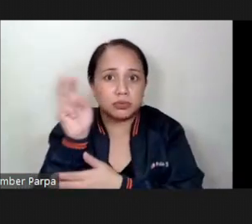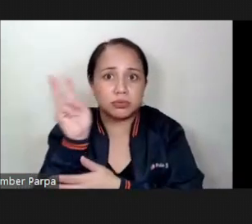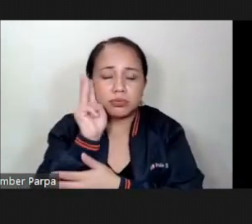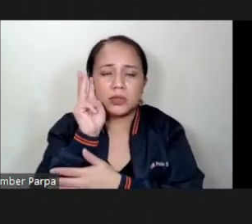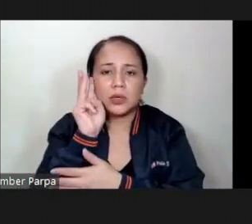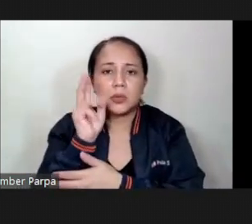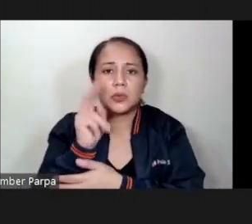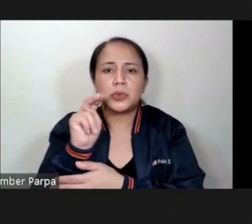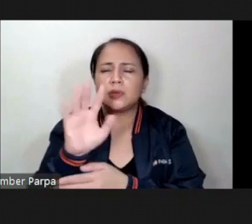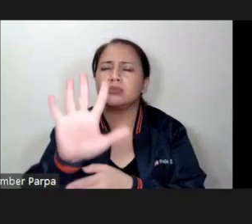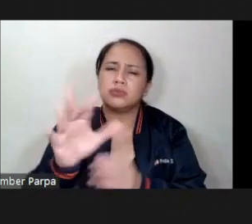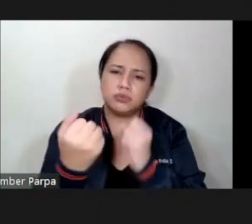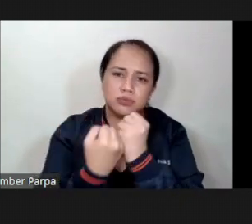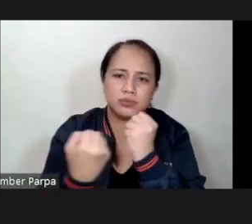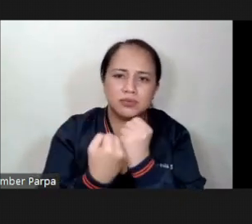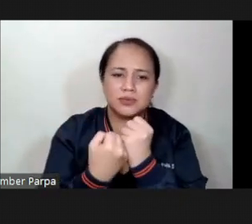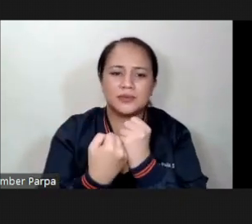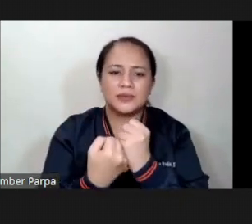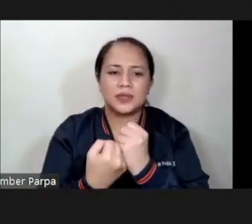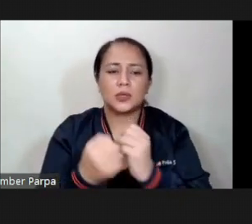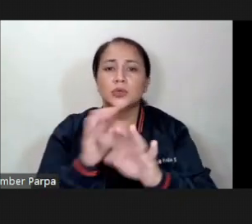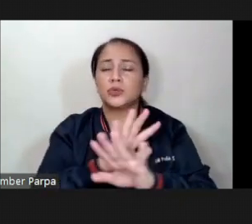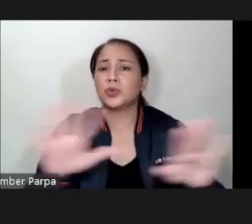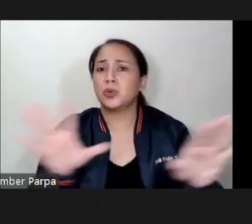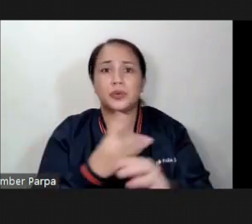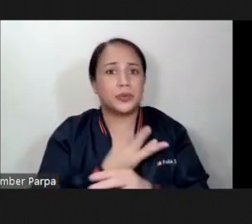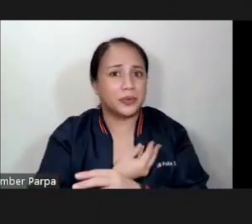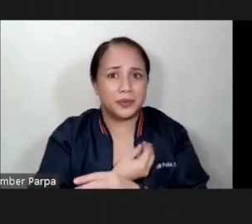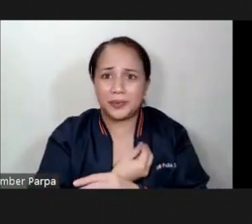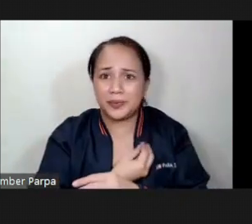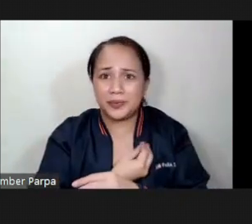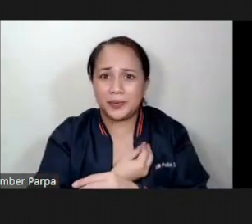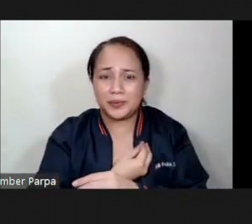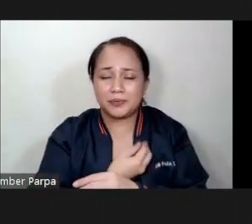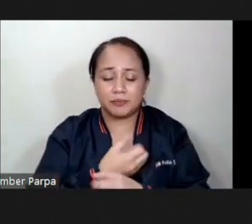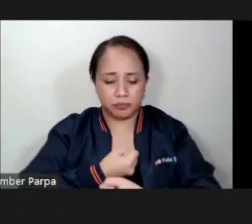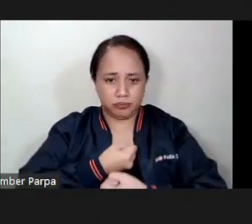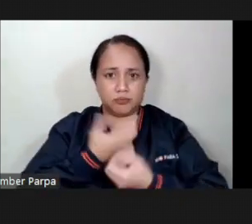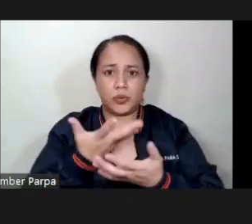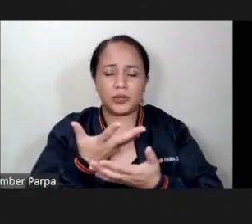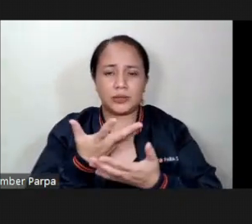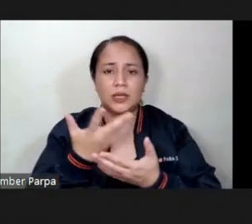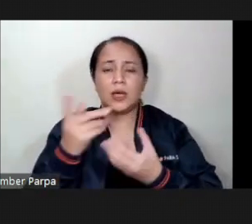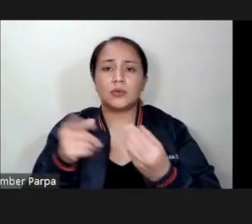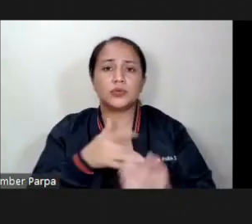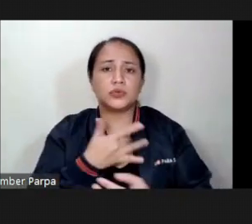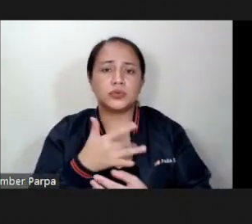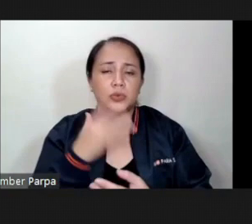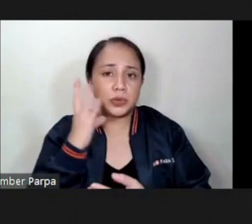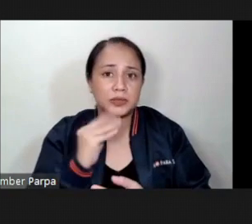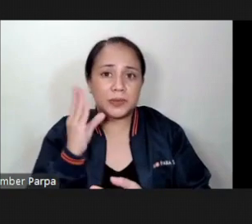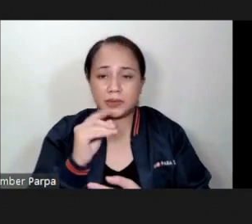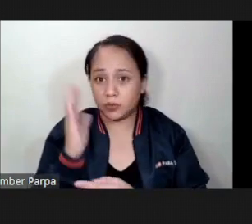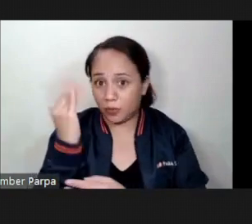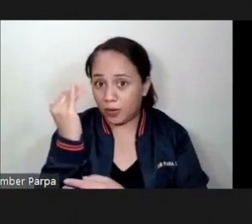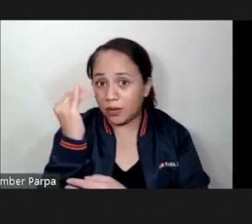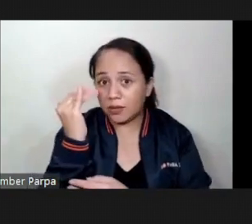So, we need your support. Huwag kayong matakot na magsalita tungkol sa mga nararanasan ninyo dahil